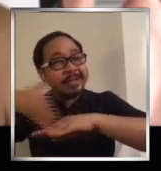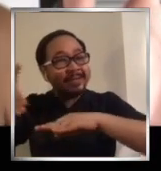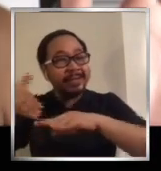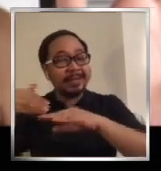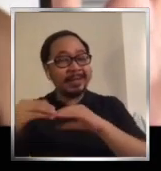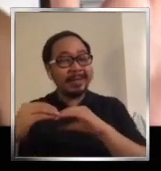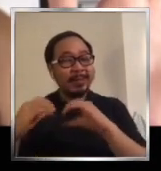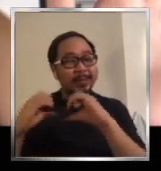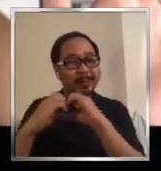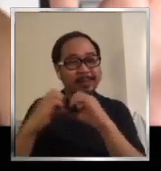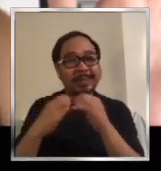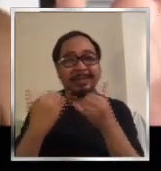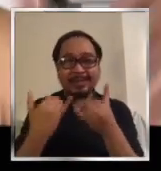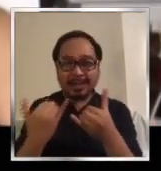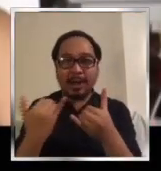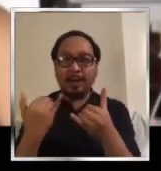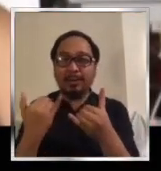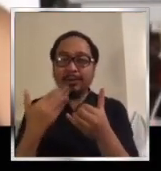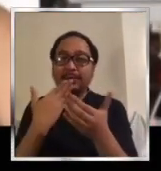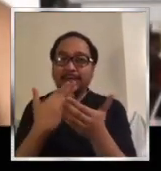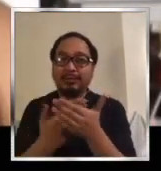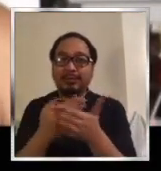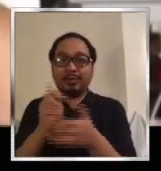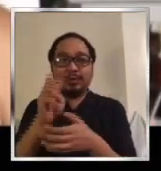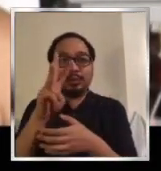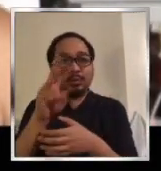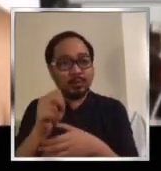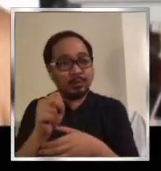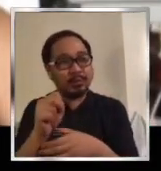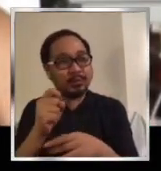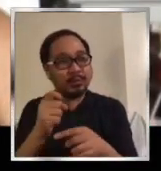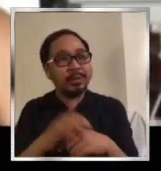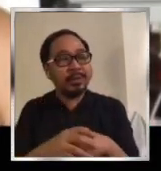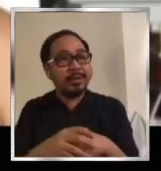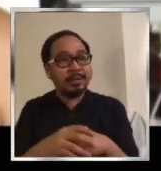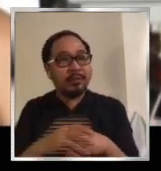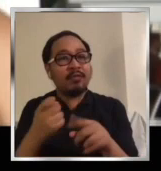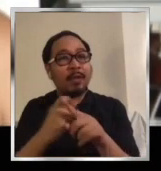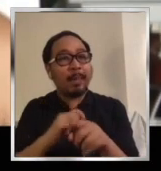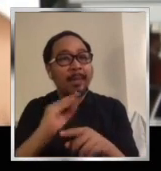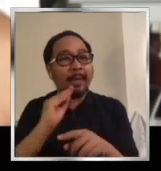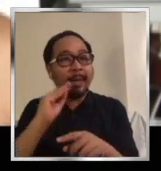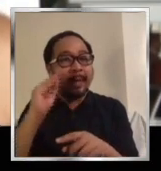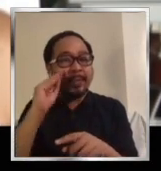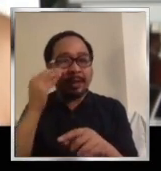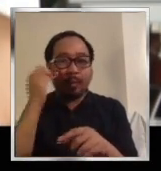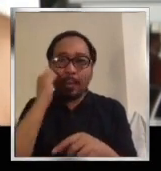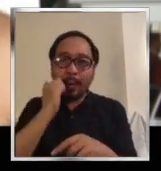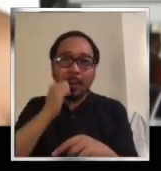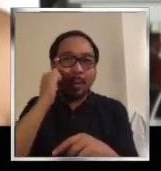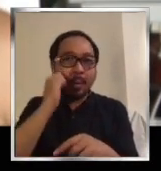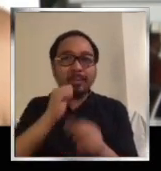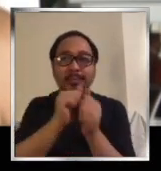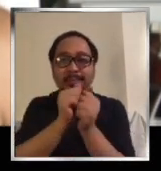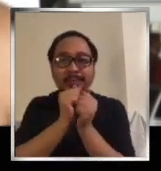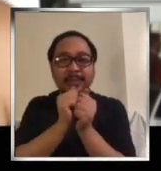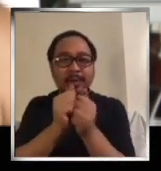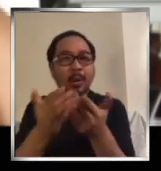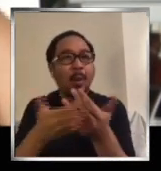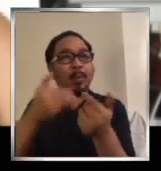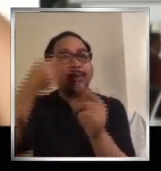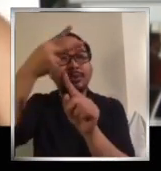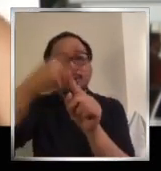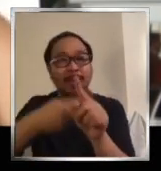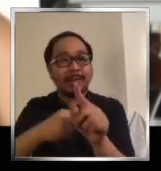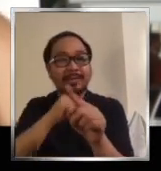na chika from home mula sa halos araw-araw na magkakasama sa taping. Almost 2 months na raw hindi nakikita